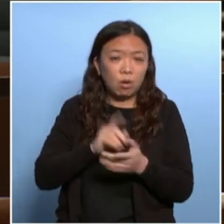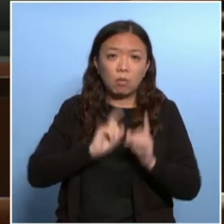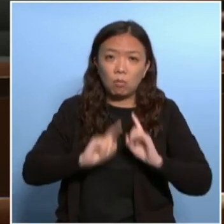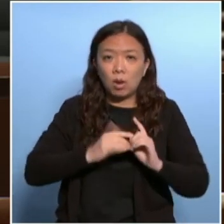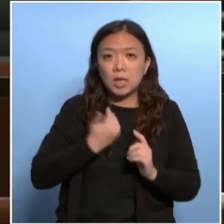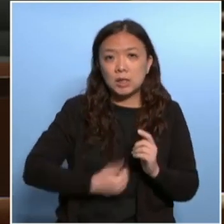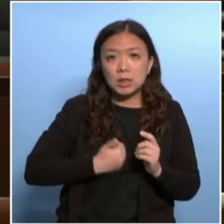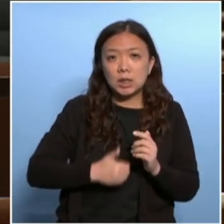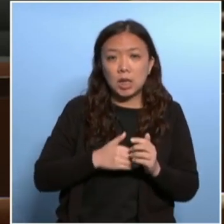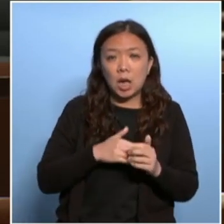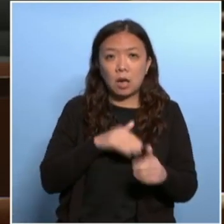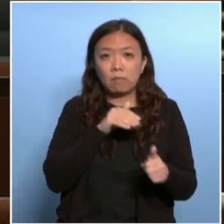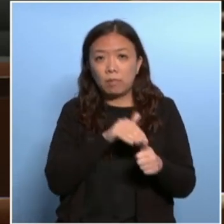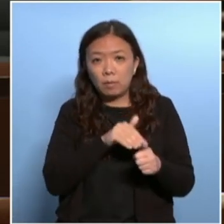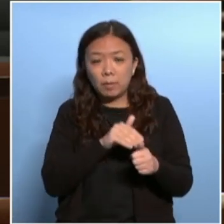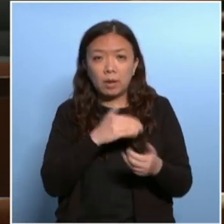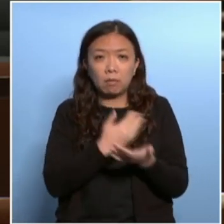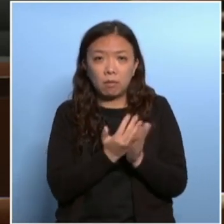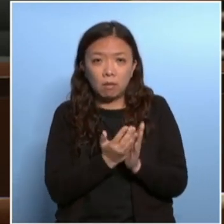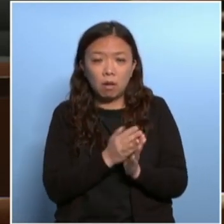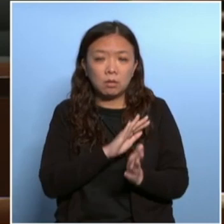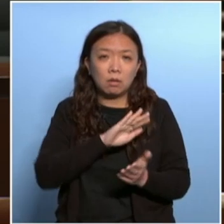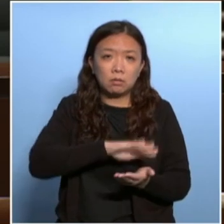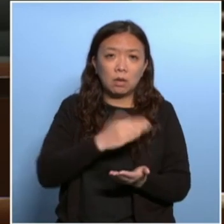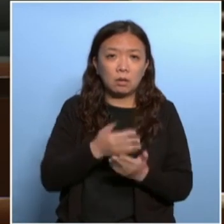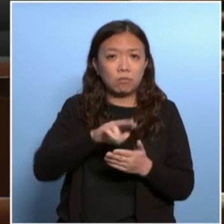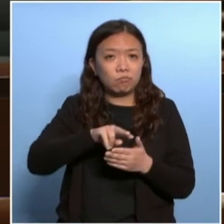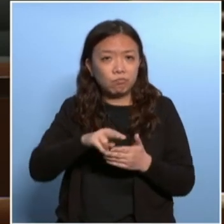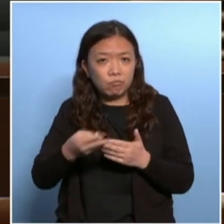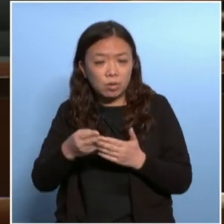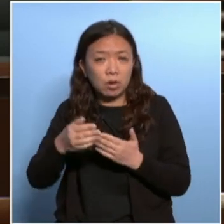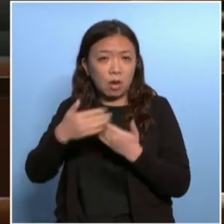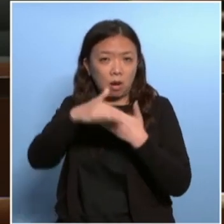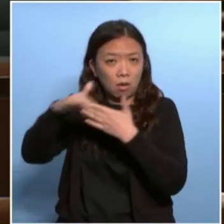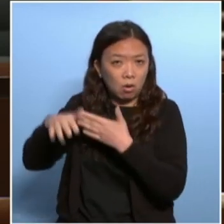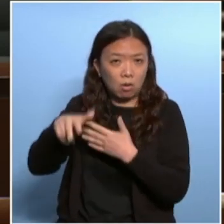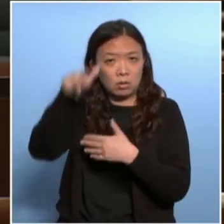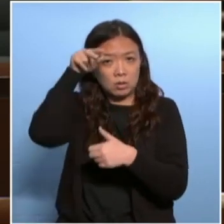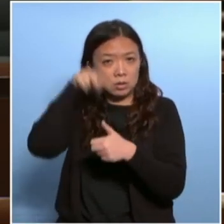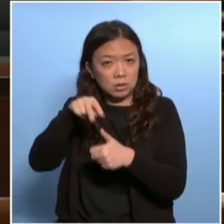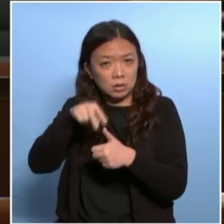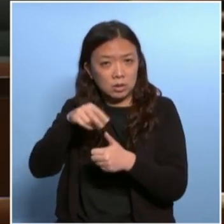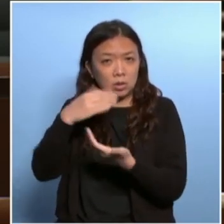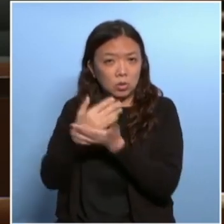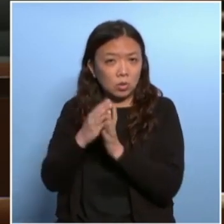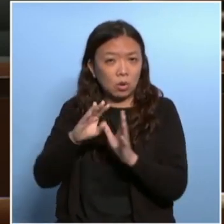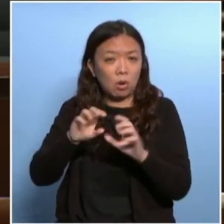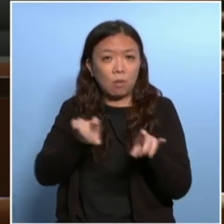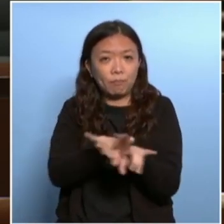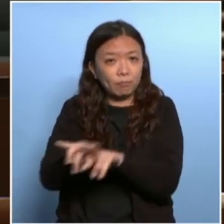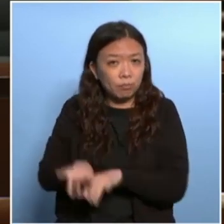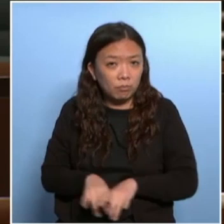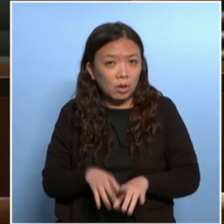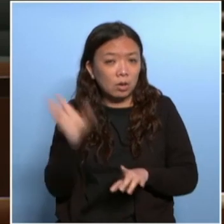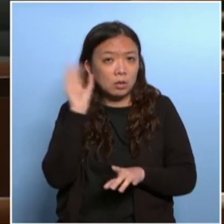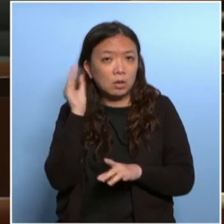聽了一些對了一些其他的有不同政治光譜的議員，他就會聽了下